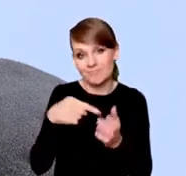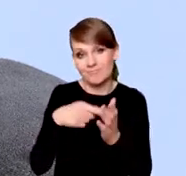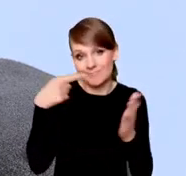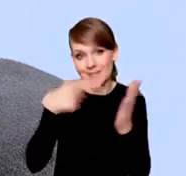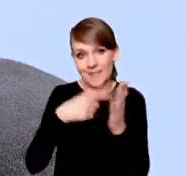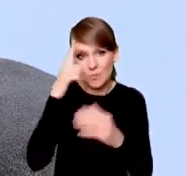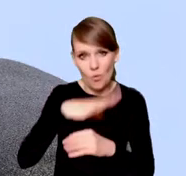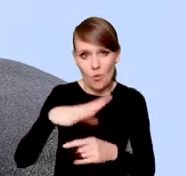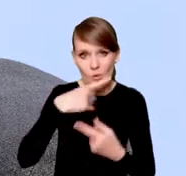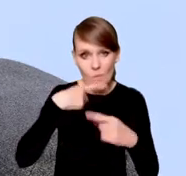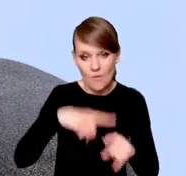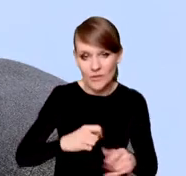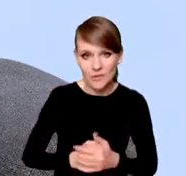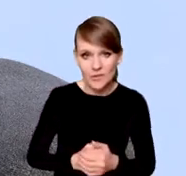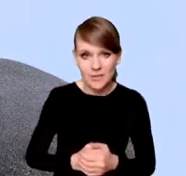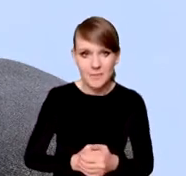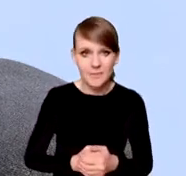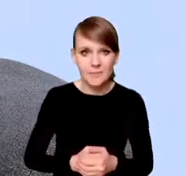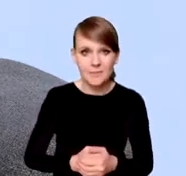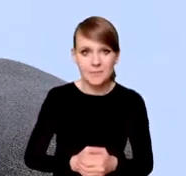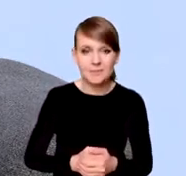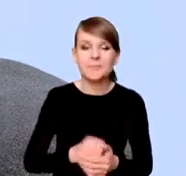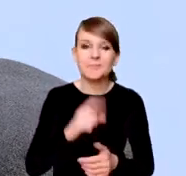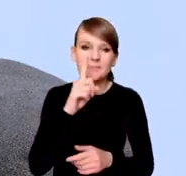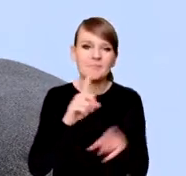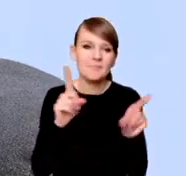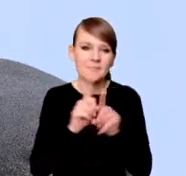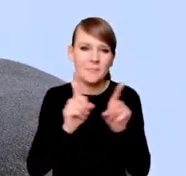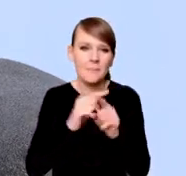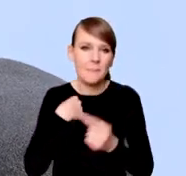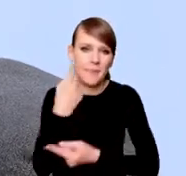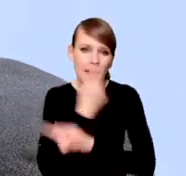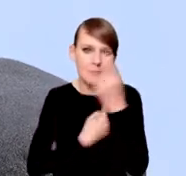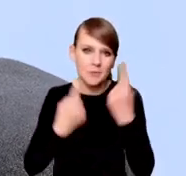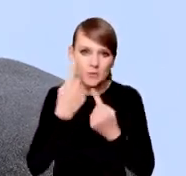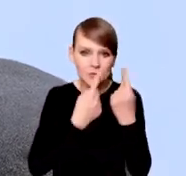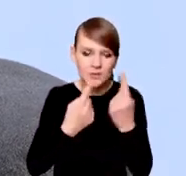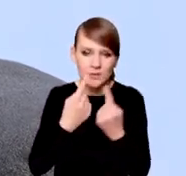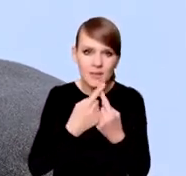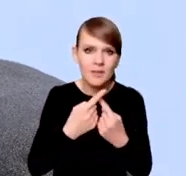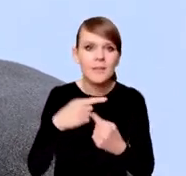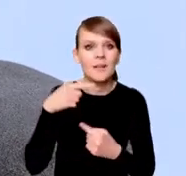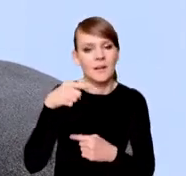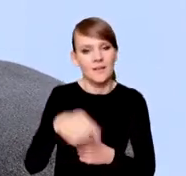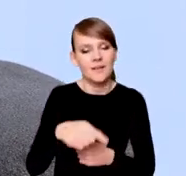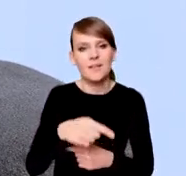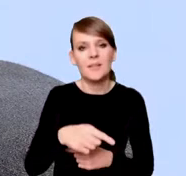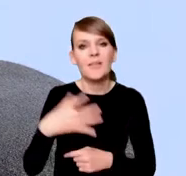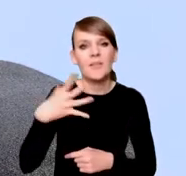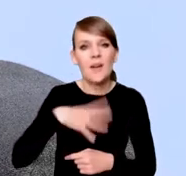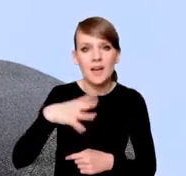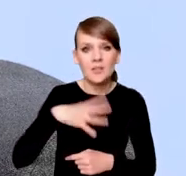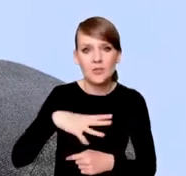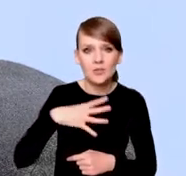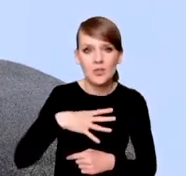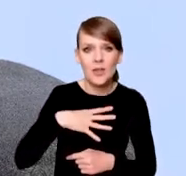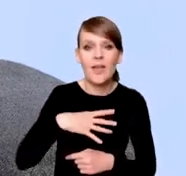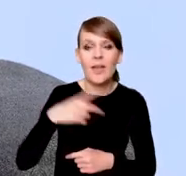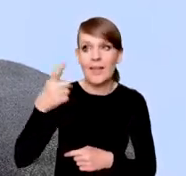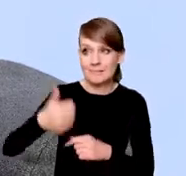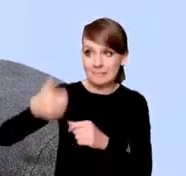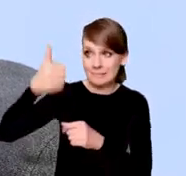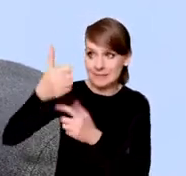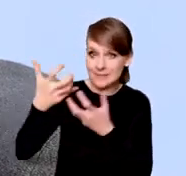Ale z drugiej strony myślę, że dobrze, żeby się ta inicjatywa od góry nas spotkała z